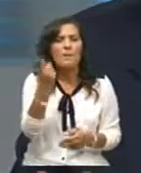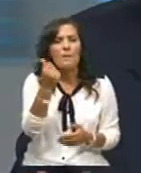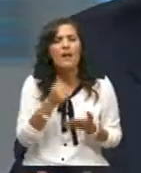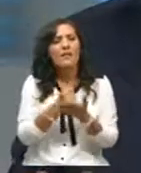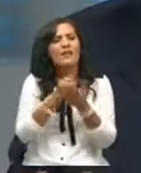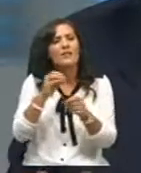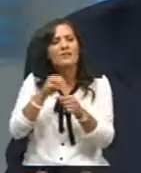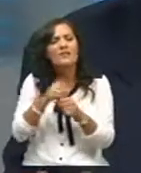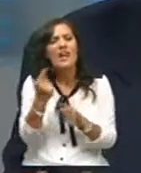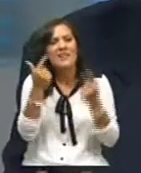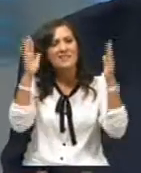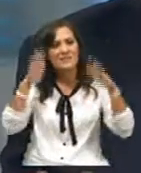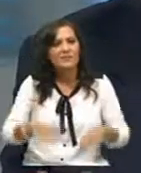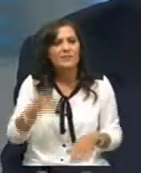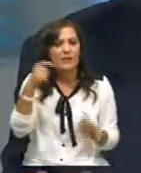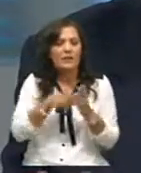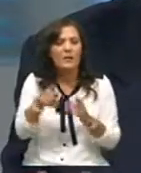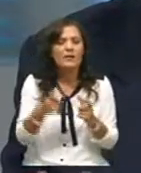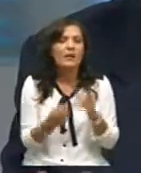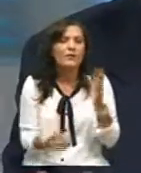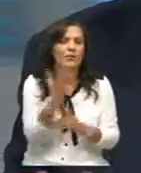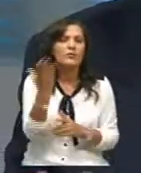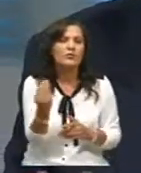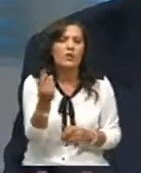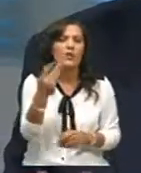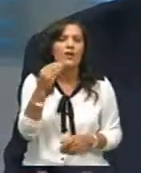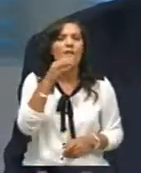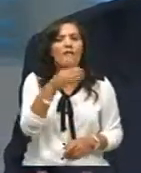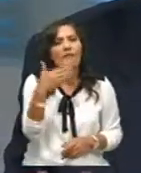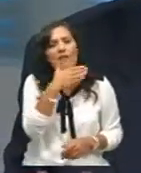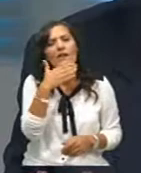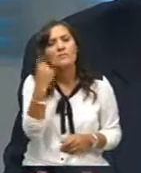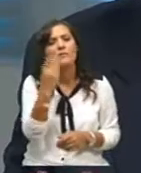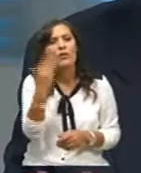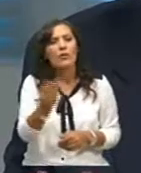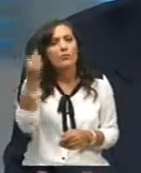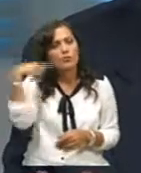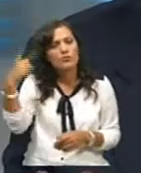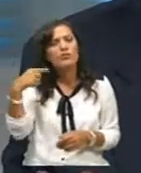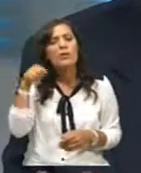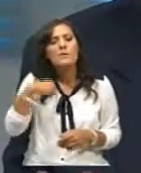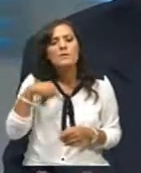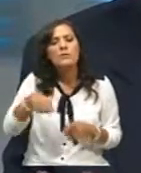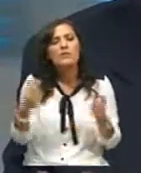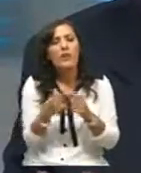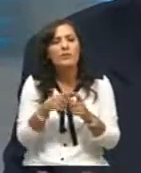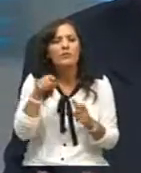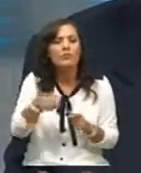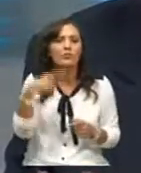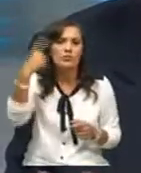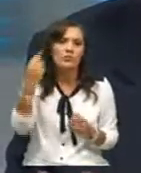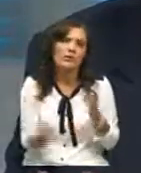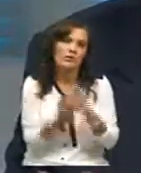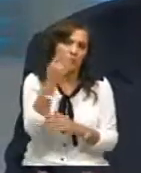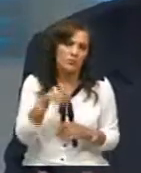maliyetlerin azaltılması adına falan böyle bir Derneği kurulmasının Çok yararlı bir şey olduğunu düşündük Ve bizi bu derneği bu şekilde